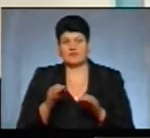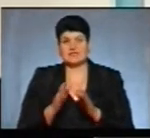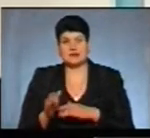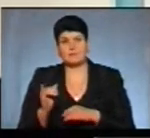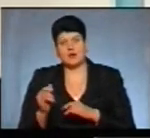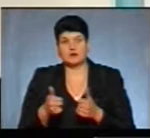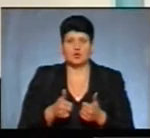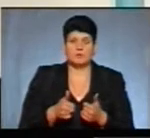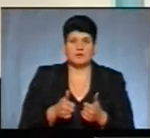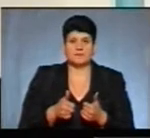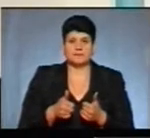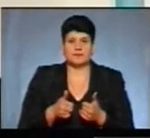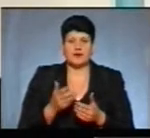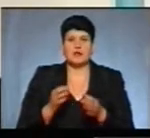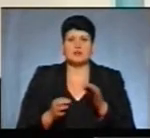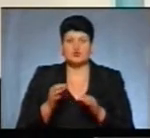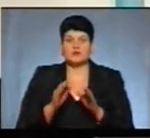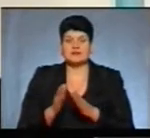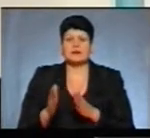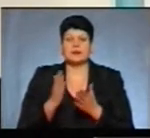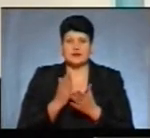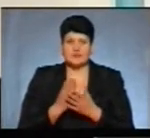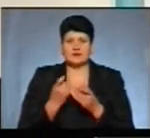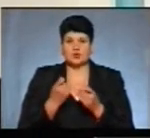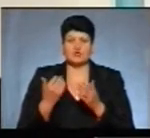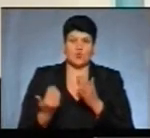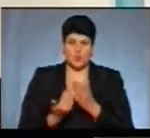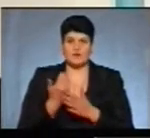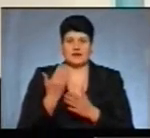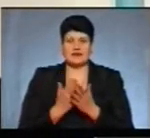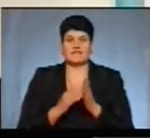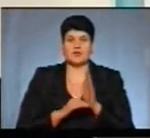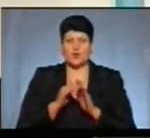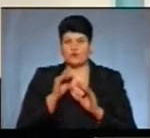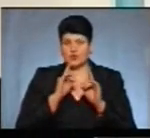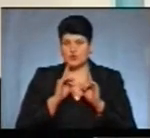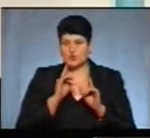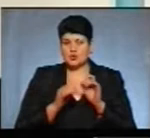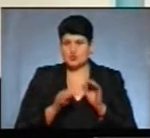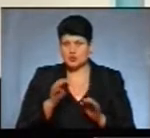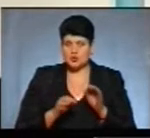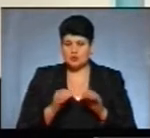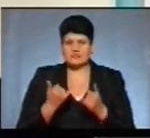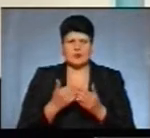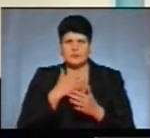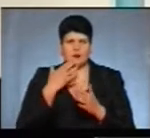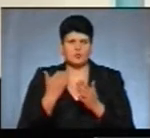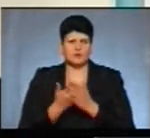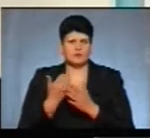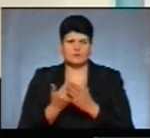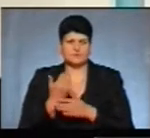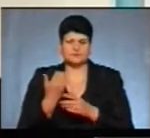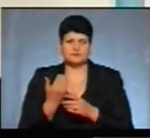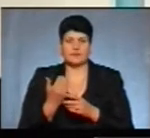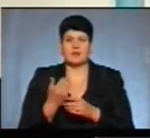але все ж таки судова система є, вона трошки оновилася, є Верховний суд, зараз дуже багато цікавих новел Верховного суду, особливо